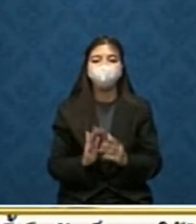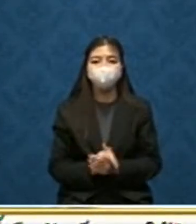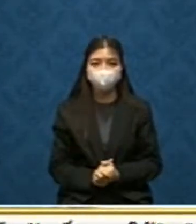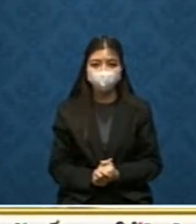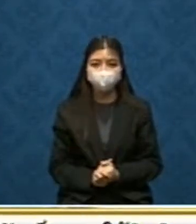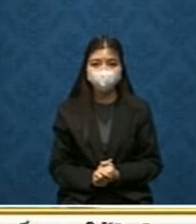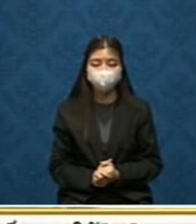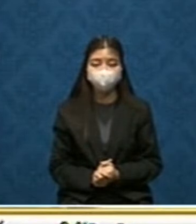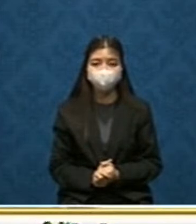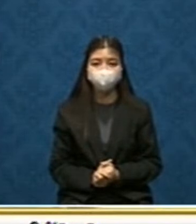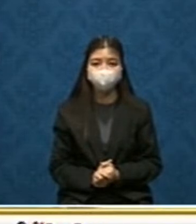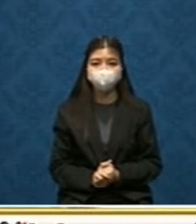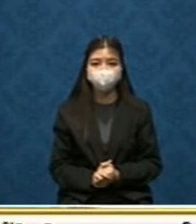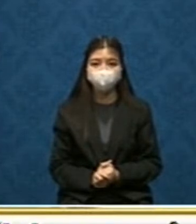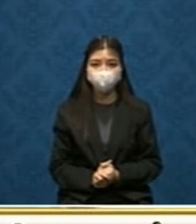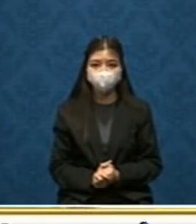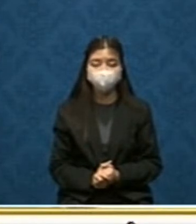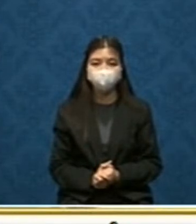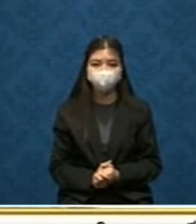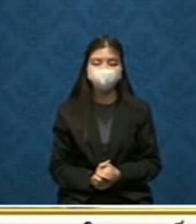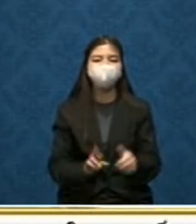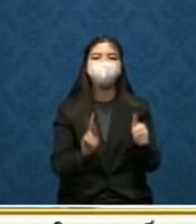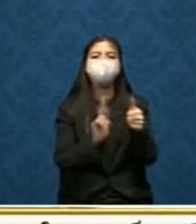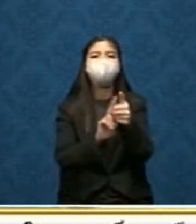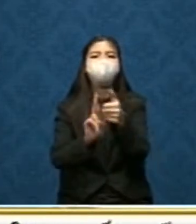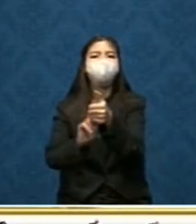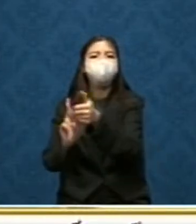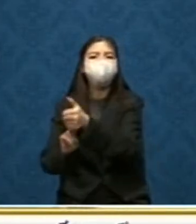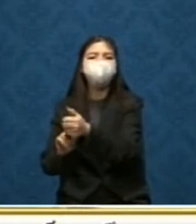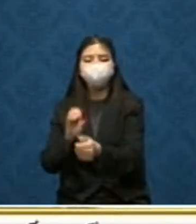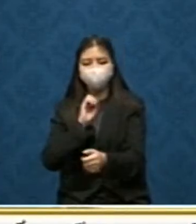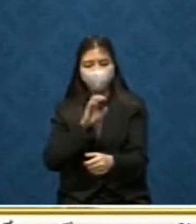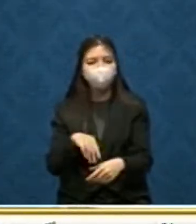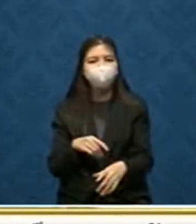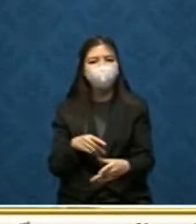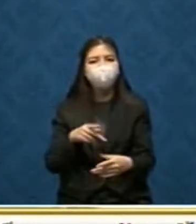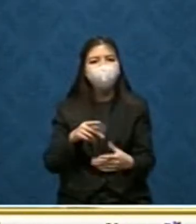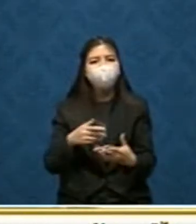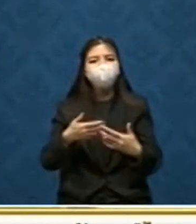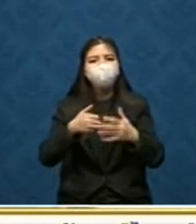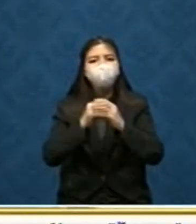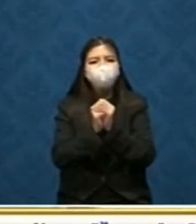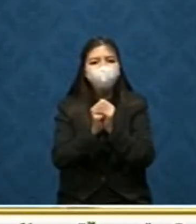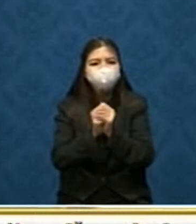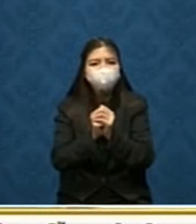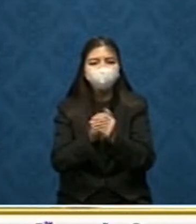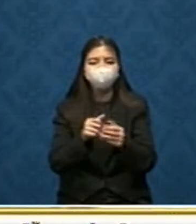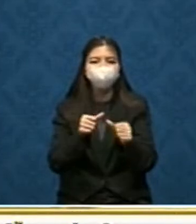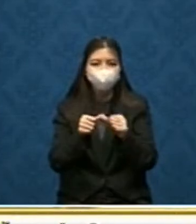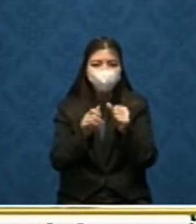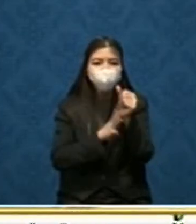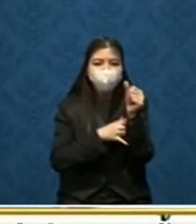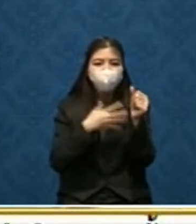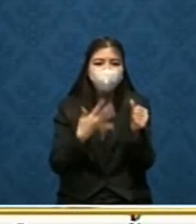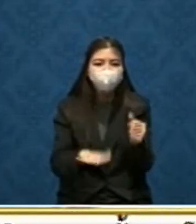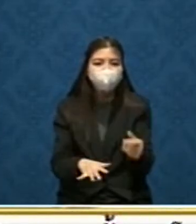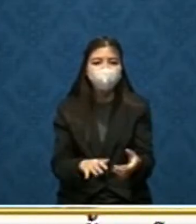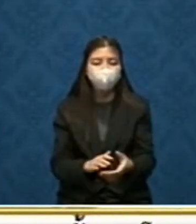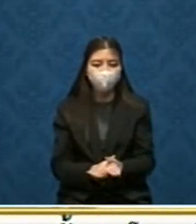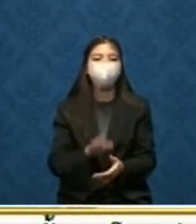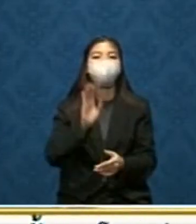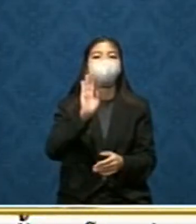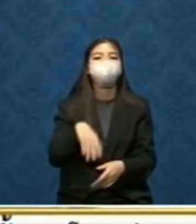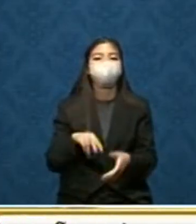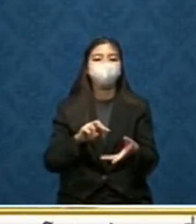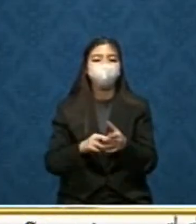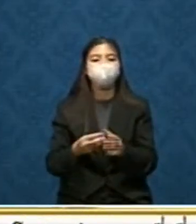แล้วตอบยไรอีกแลวมicketรคน charitable แบตู้หาวนอยู่มานานแล้วพยายามจะบอกว่aire รetibarn ขหน้